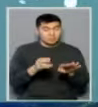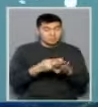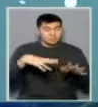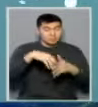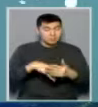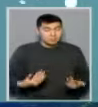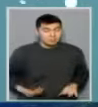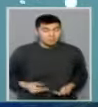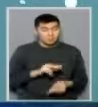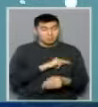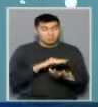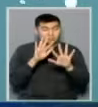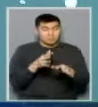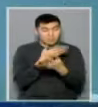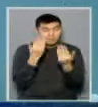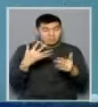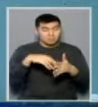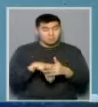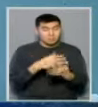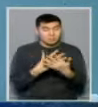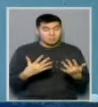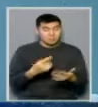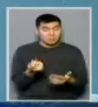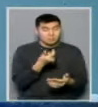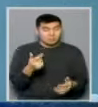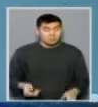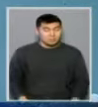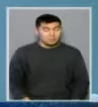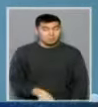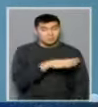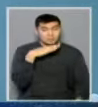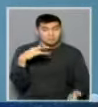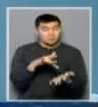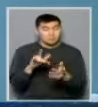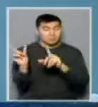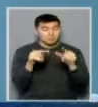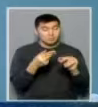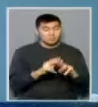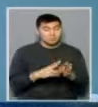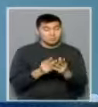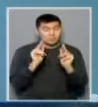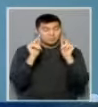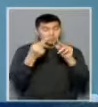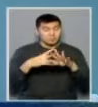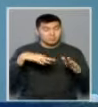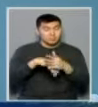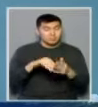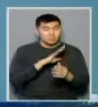бойынша тұрақты жұмыс жоқ, жалақы да аз. Ауылдың жастарының көпшілігі қалаға ұмтылатыны рас қазіргі